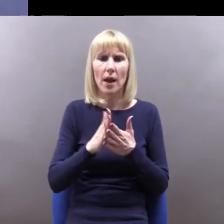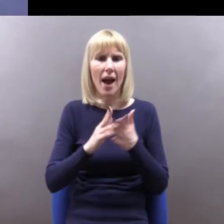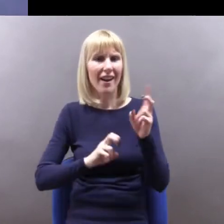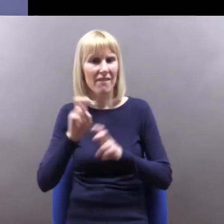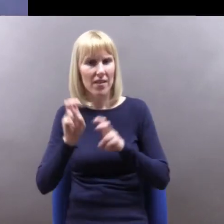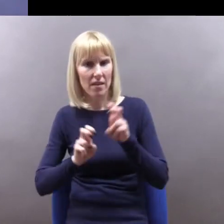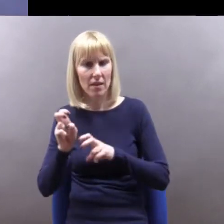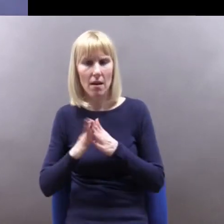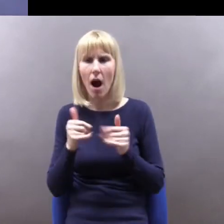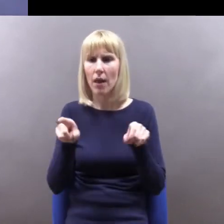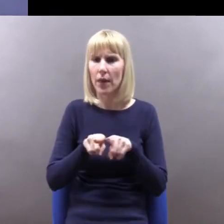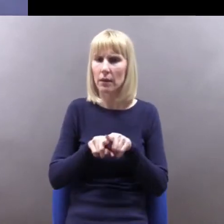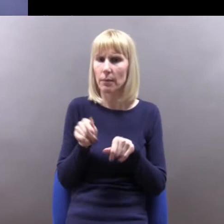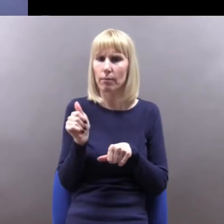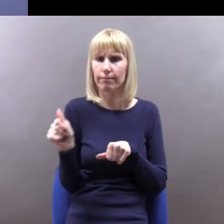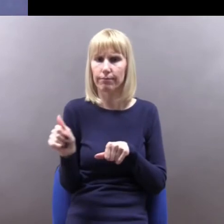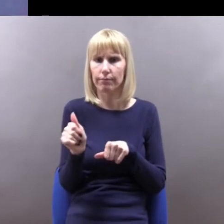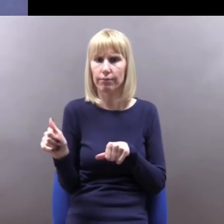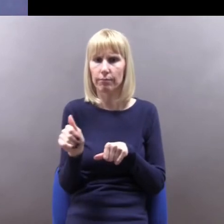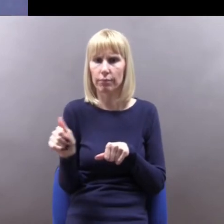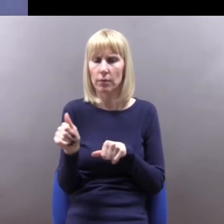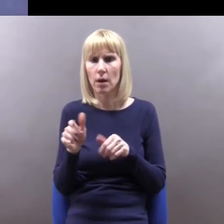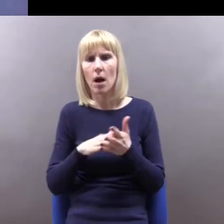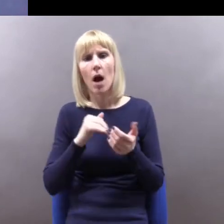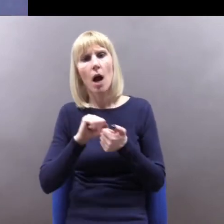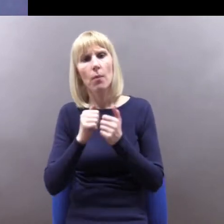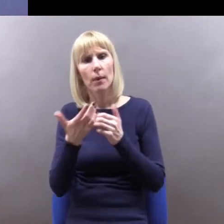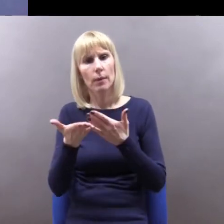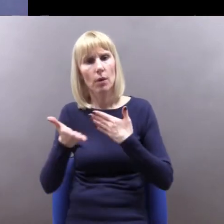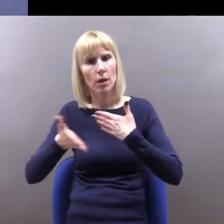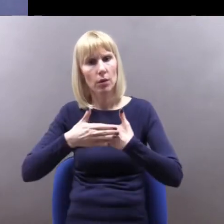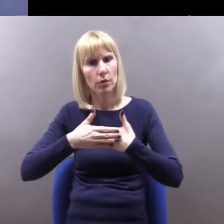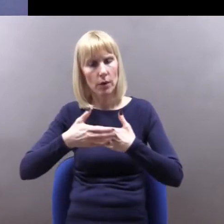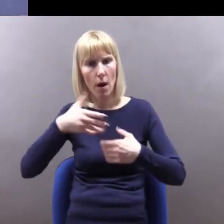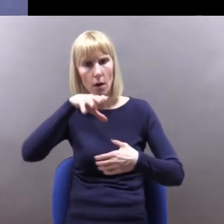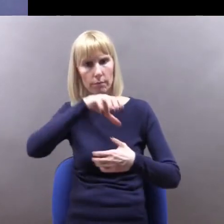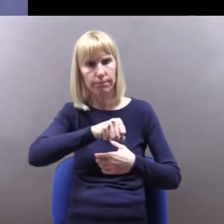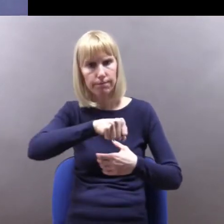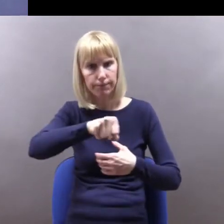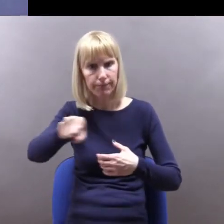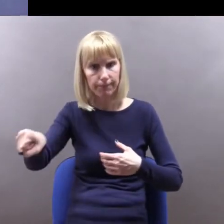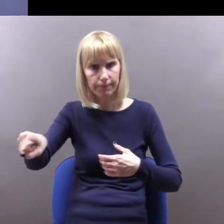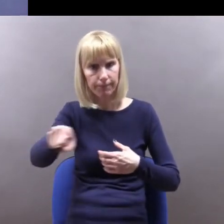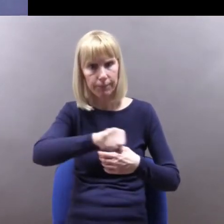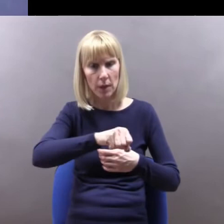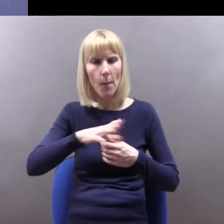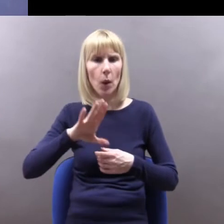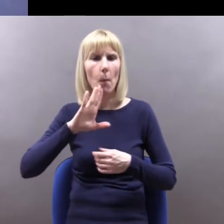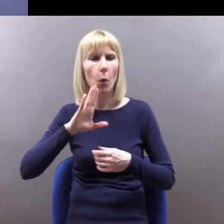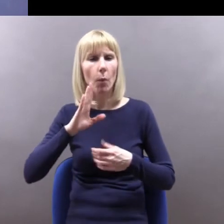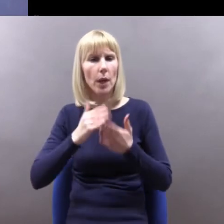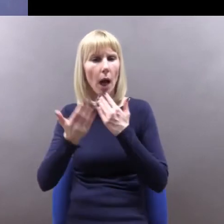winda, ale często ma też drzwi ręcznie otwierane, bo jeździ tak jak te